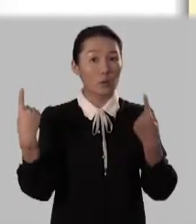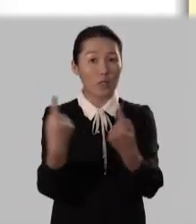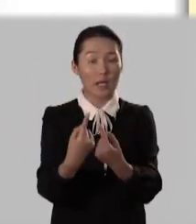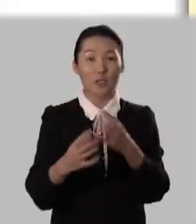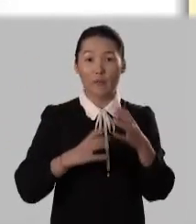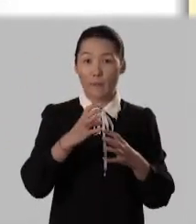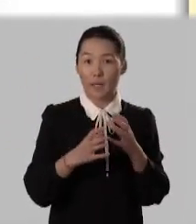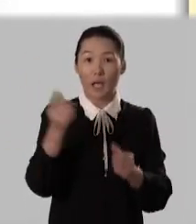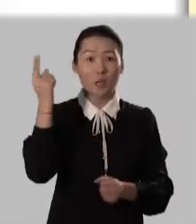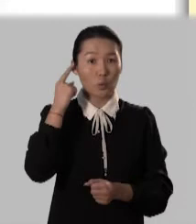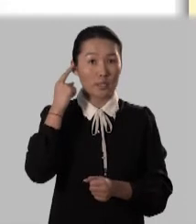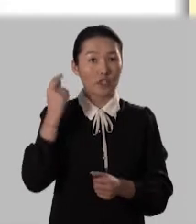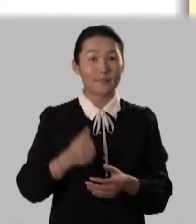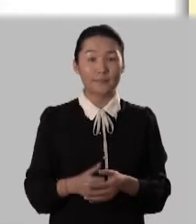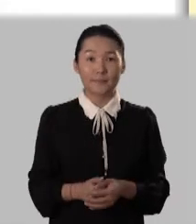услышим